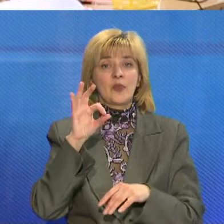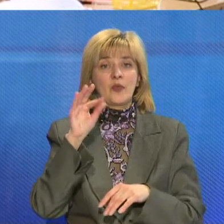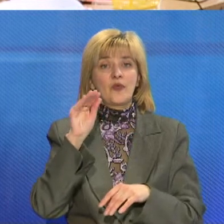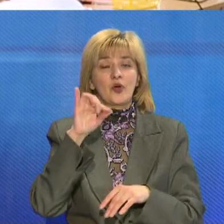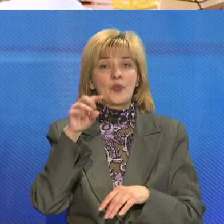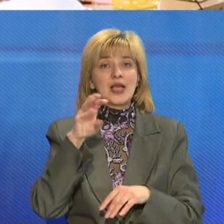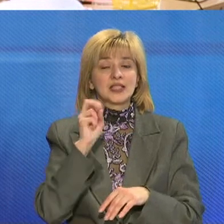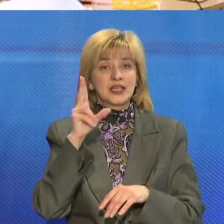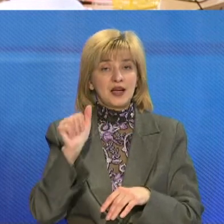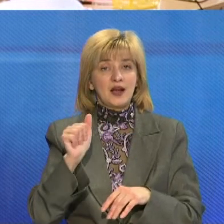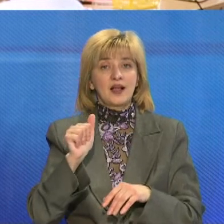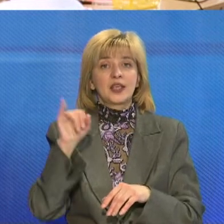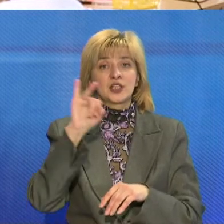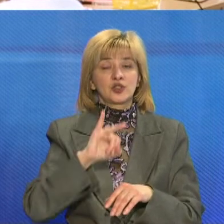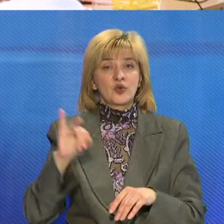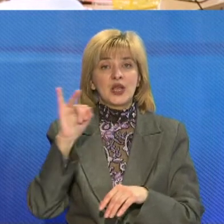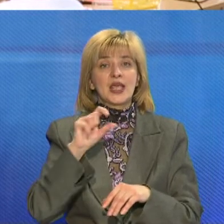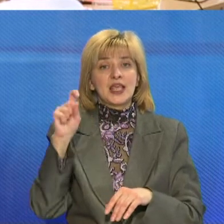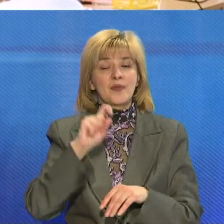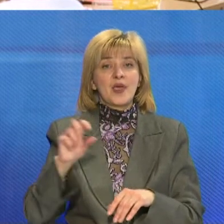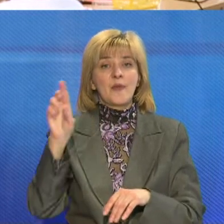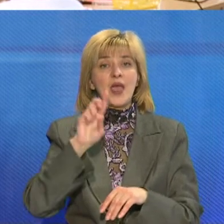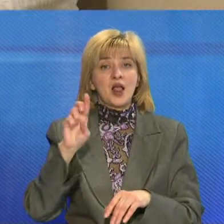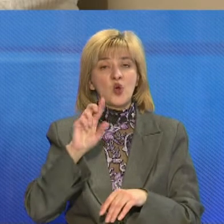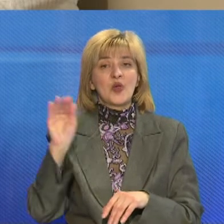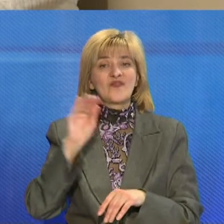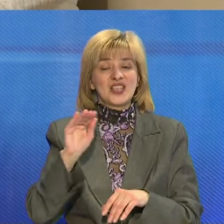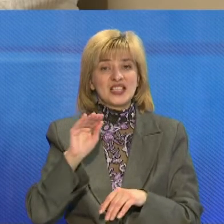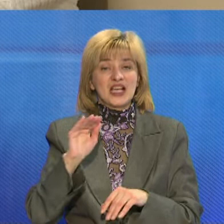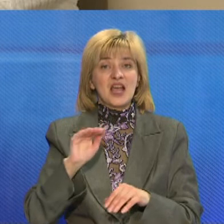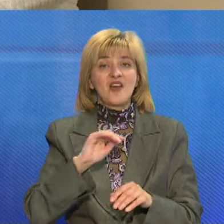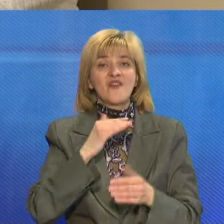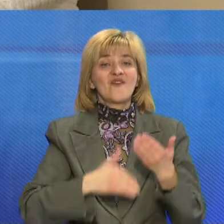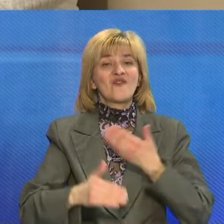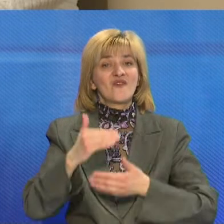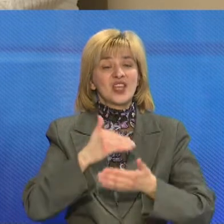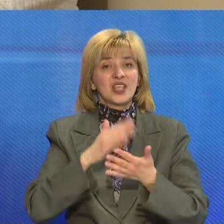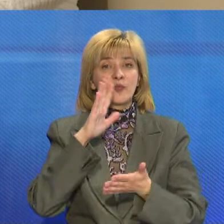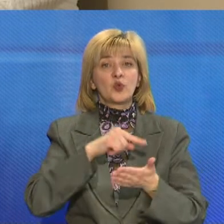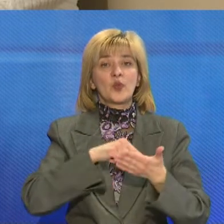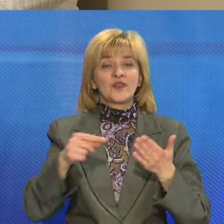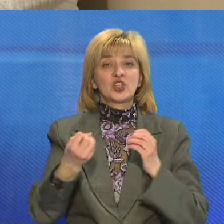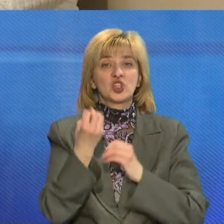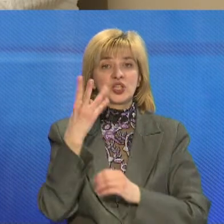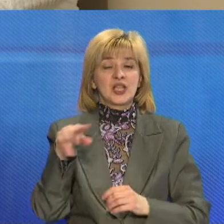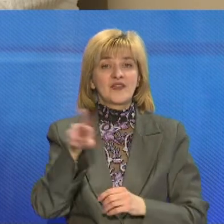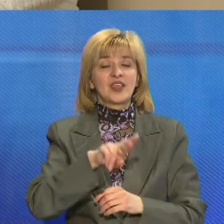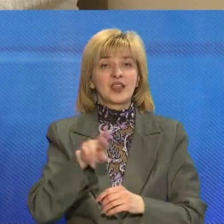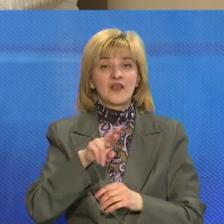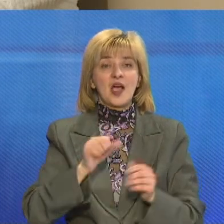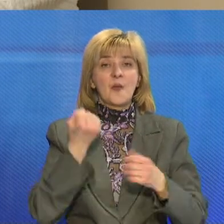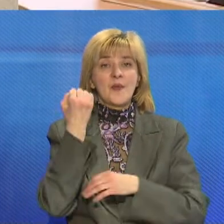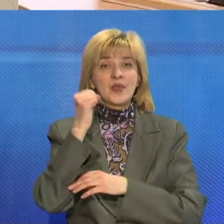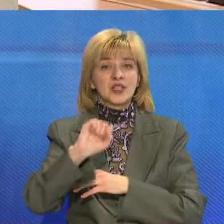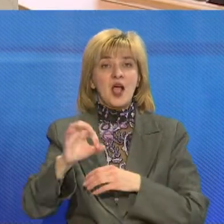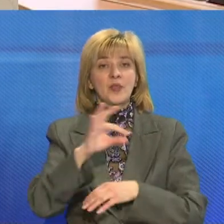громадознавстве, химии, биологии и физице. Выники третьего этапа республиканских испытов будут подведены 14 студеня. Пераможцы